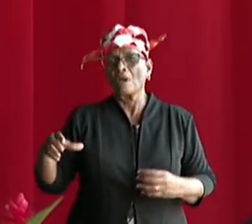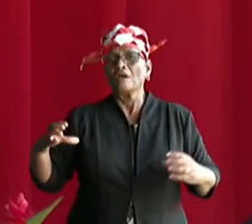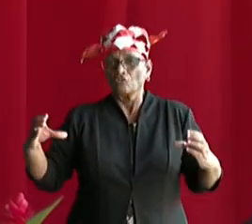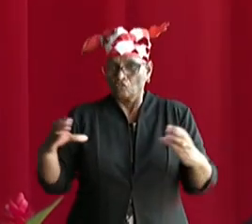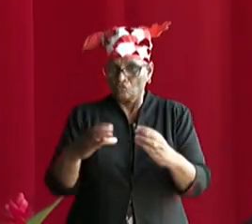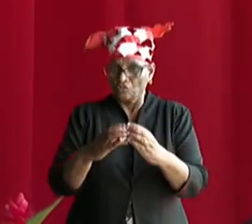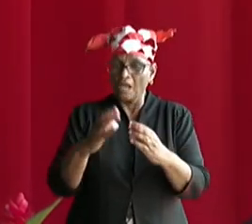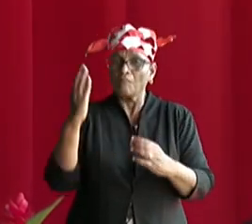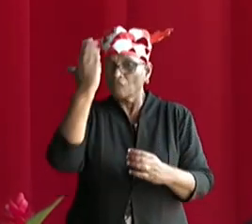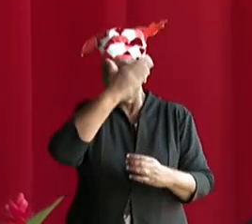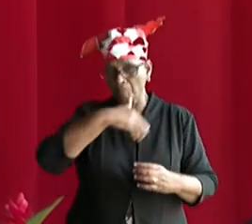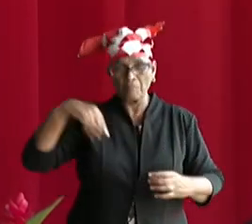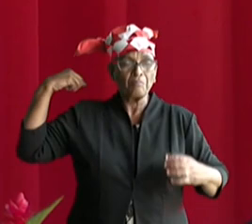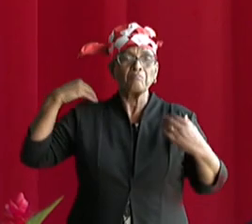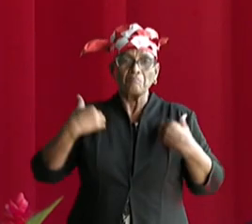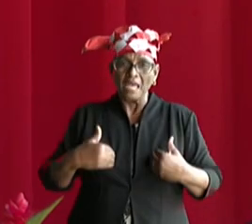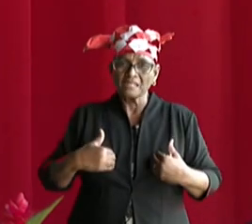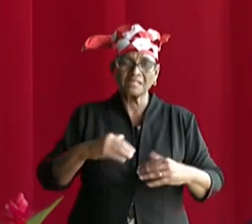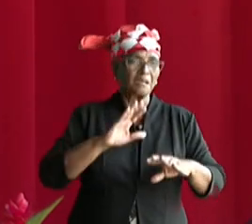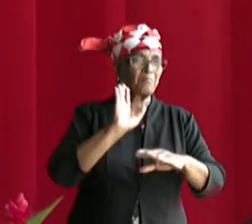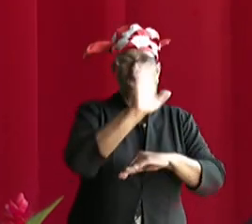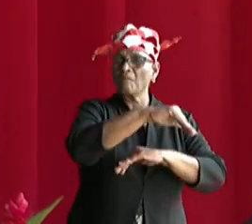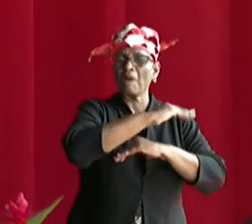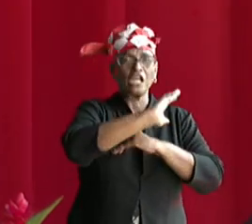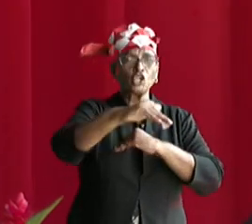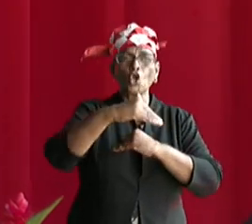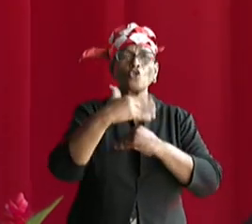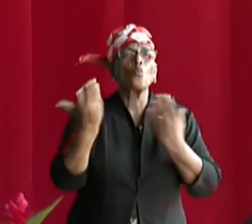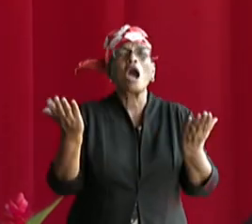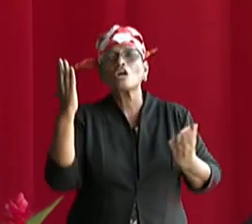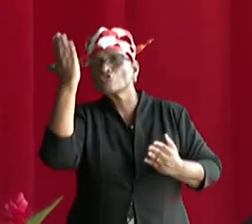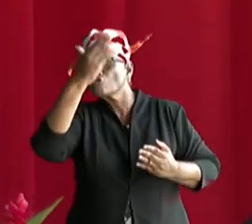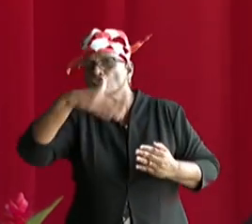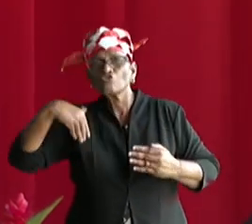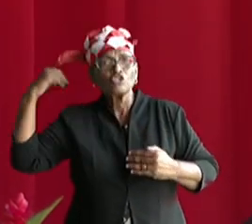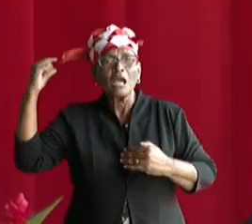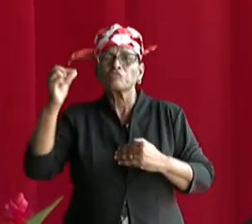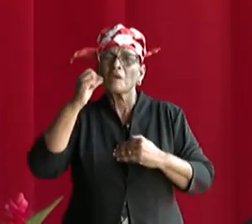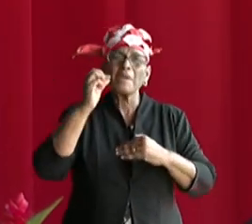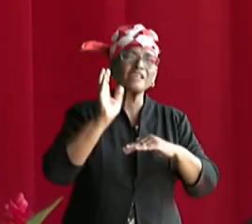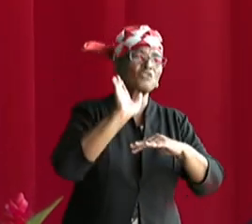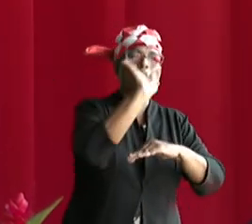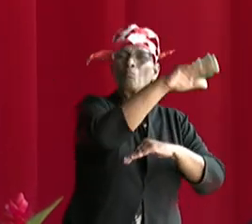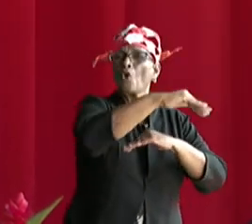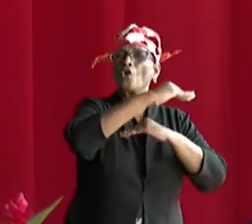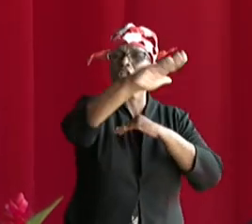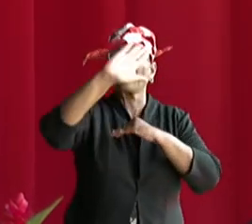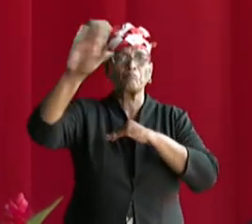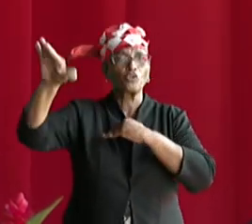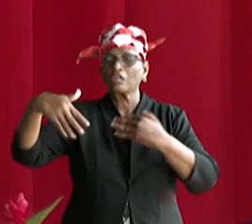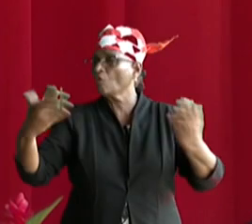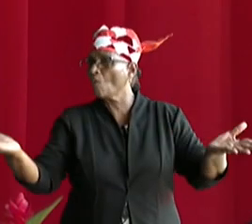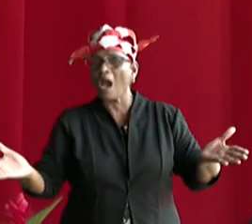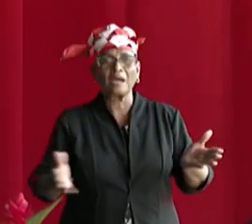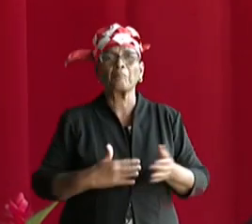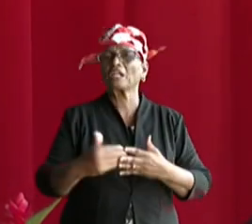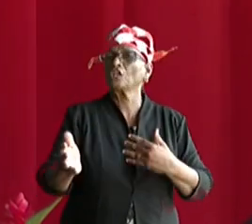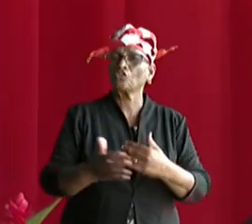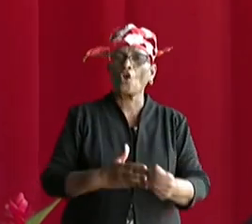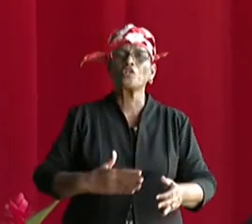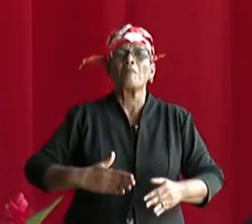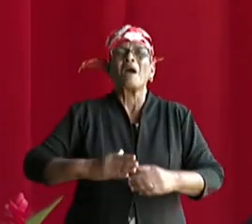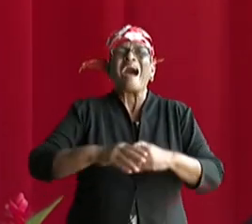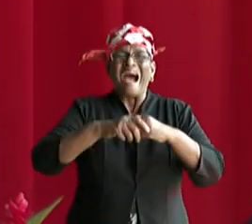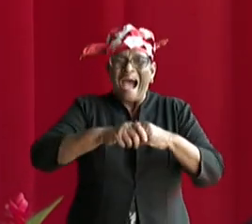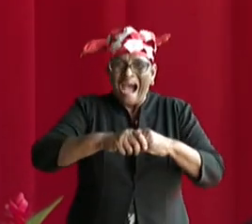en Kondrimang, waar zij zich ook mogen bevinden, oprecht en hartelijk feliciteren met de